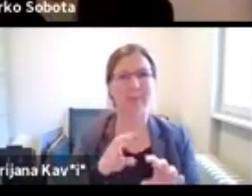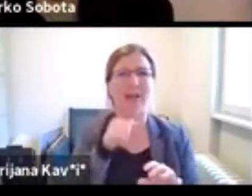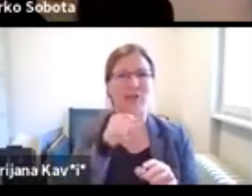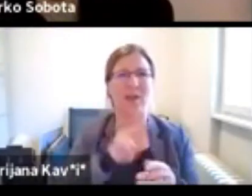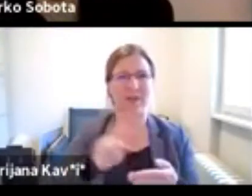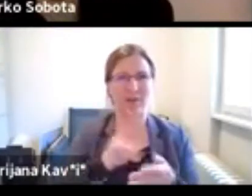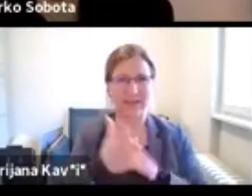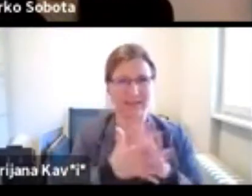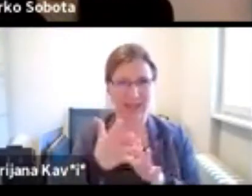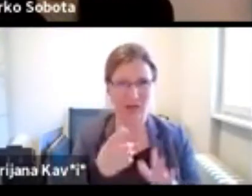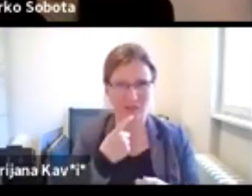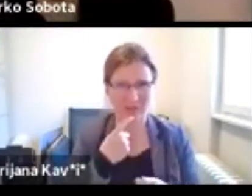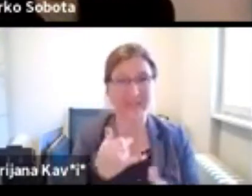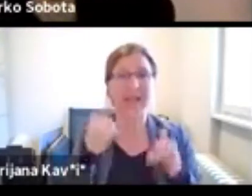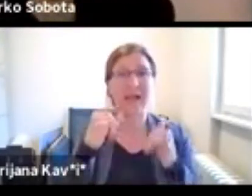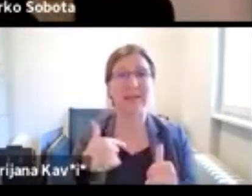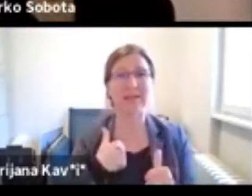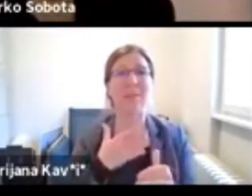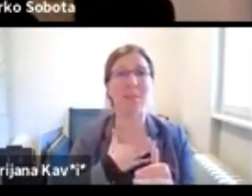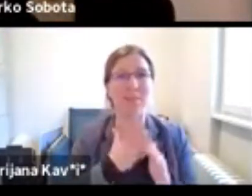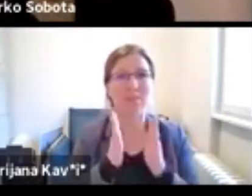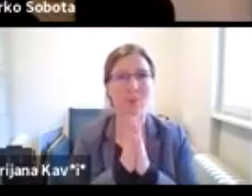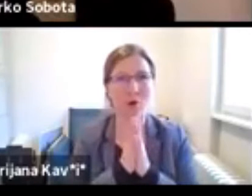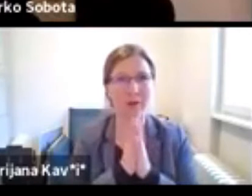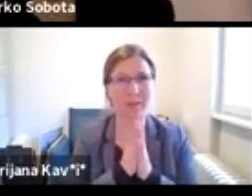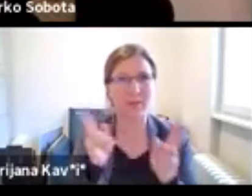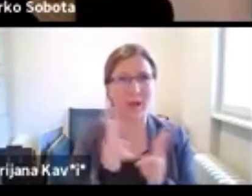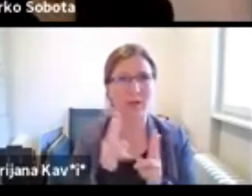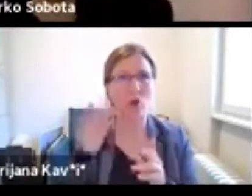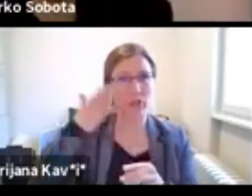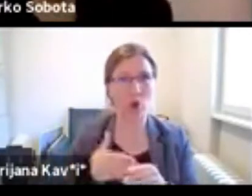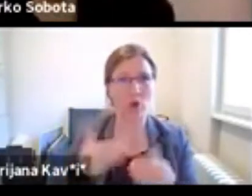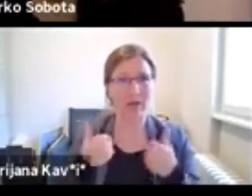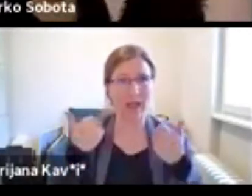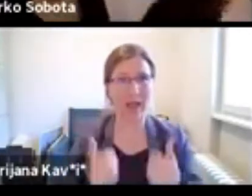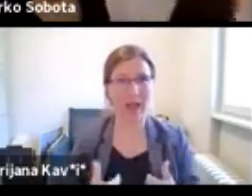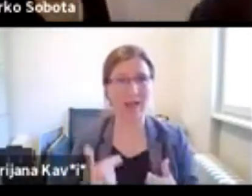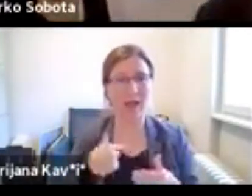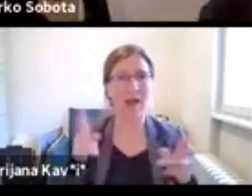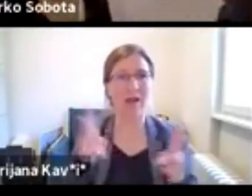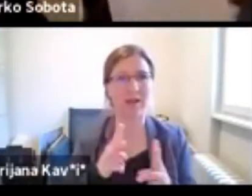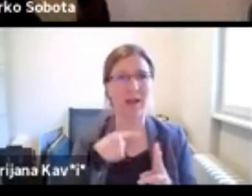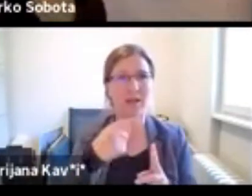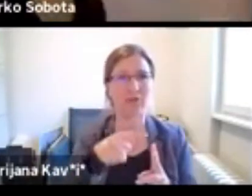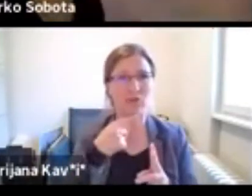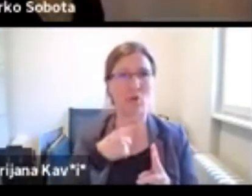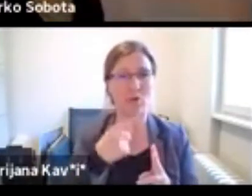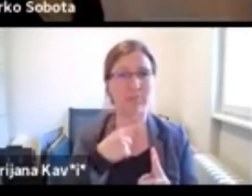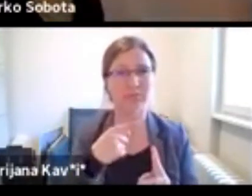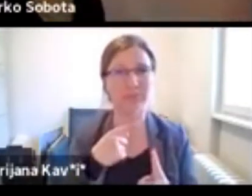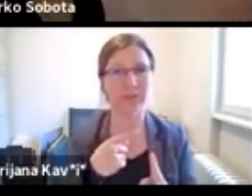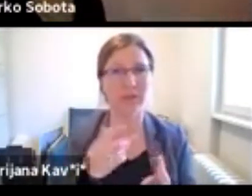znakovnog jezika. Ja bih ljubazno molila Dorijanu da nam kaže s čime i s kakvim poteškoćama se